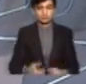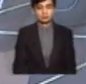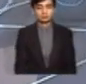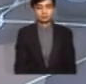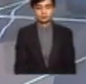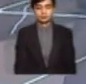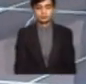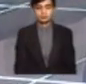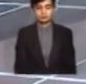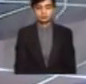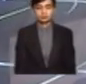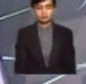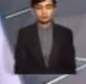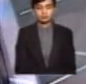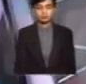сейчас